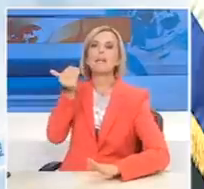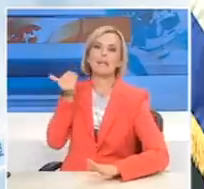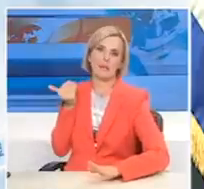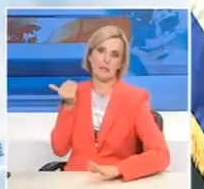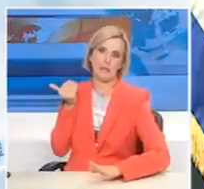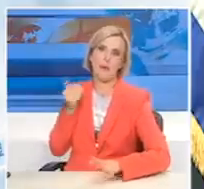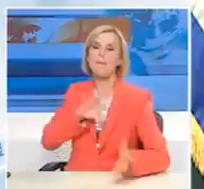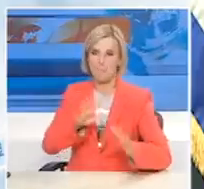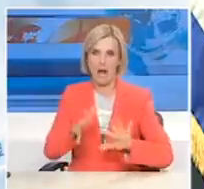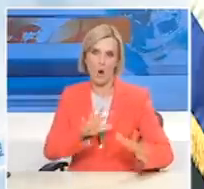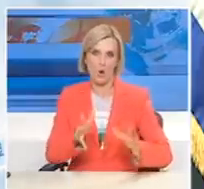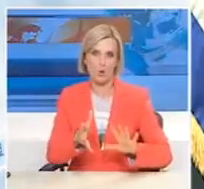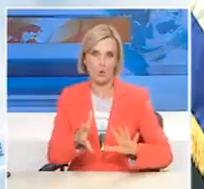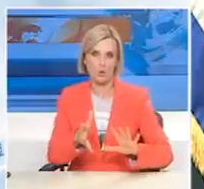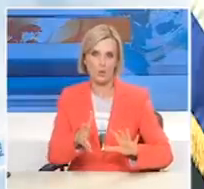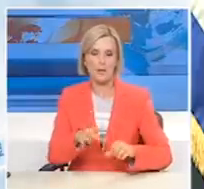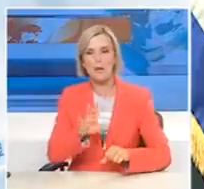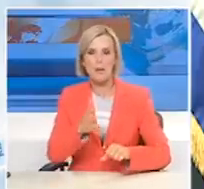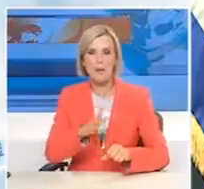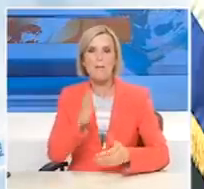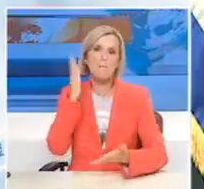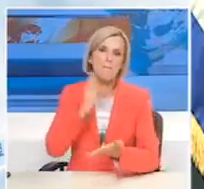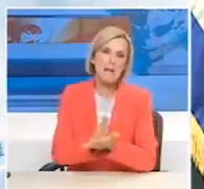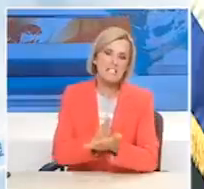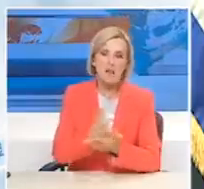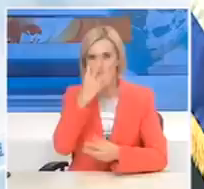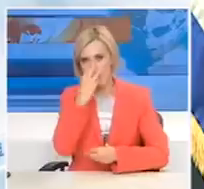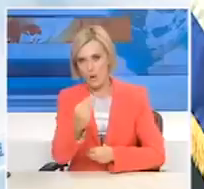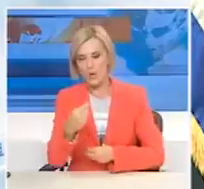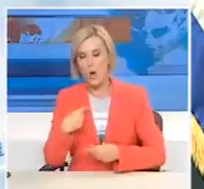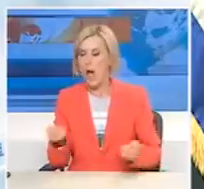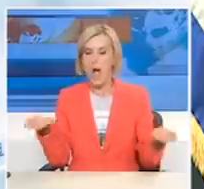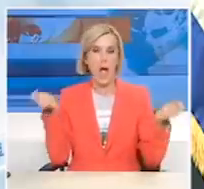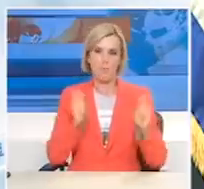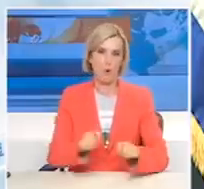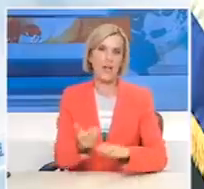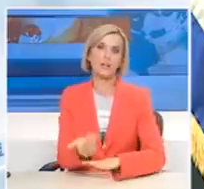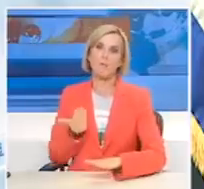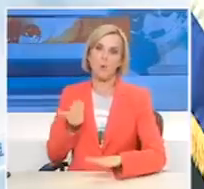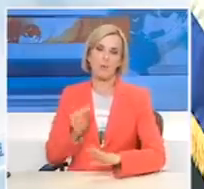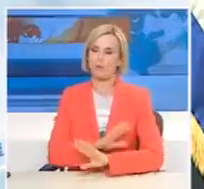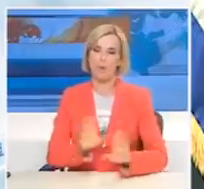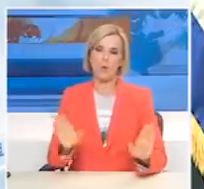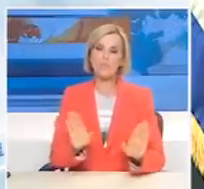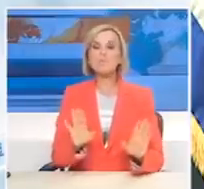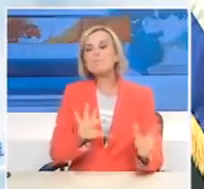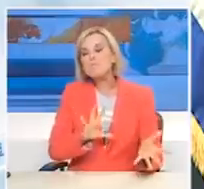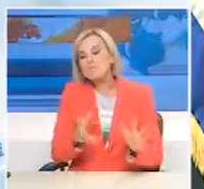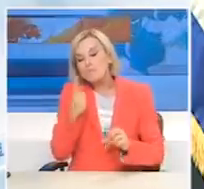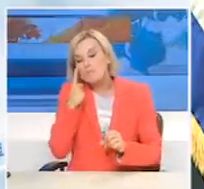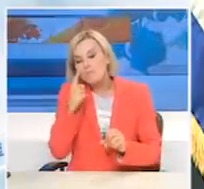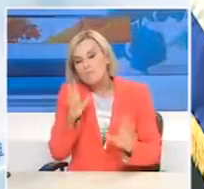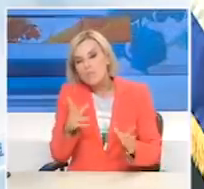κρούσμα, ότι κατά πάσα πιθανότητα ξεκίνησε κάποια στιγμή στα μέσα Φεβρουαρίου. Αποκλείω την πιθανότητα να υπήρχε πιο πριν? Όχι, δεν την αποκλείω. Και το